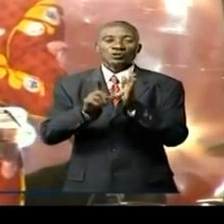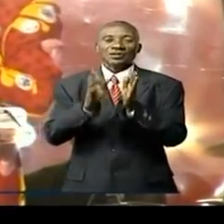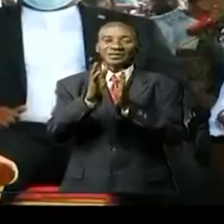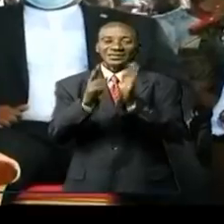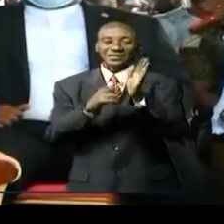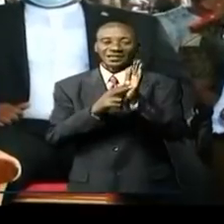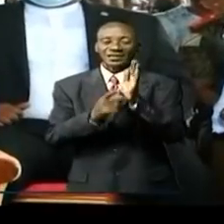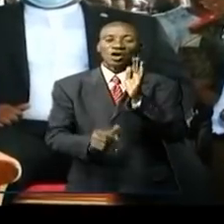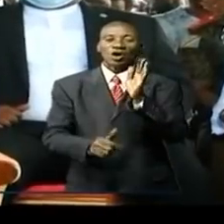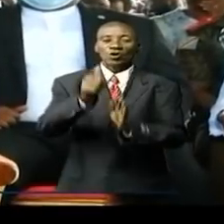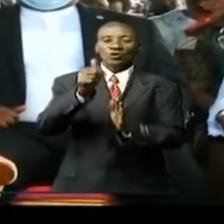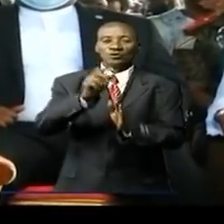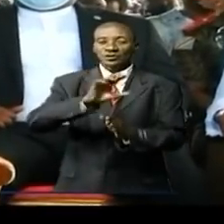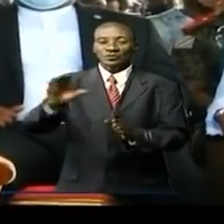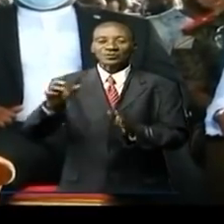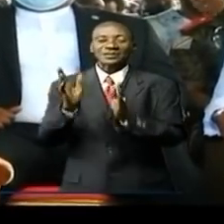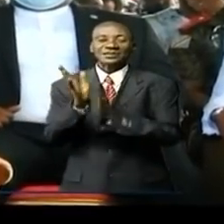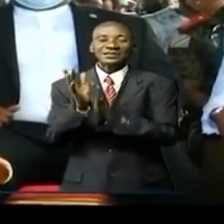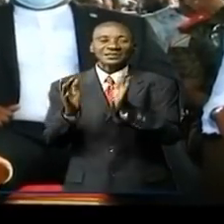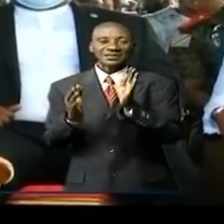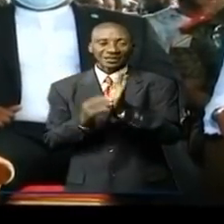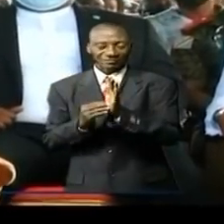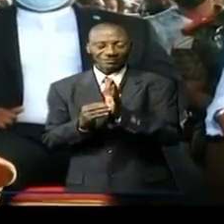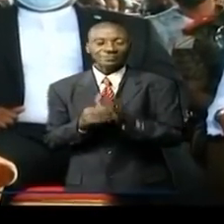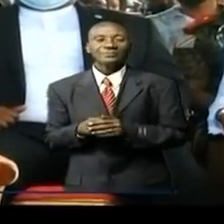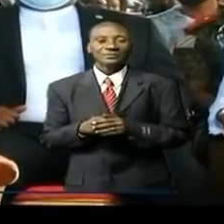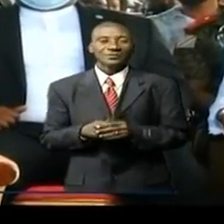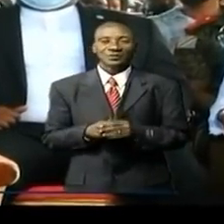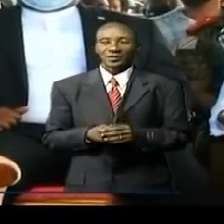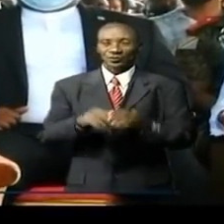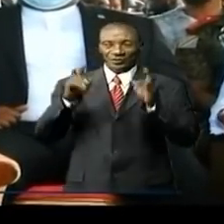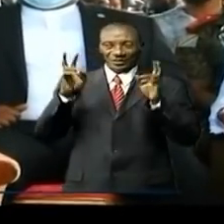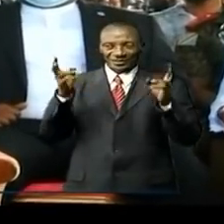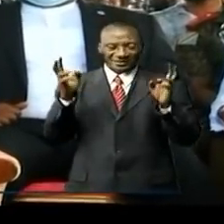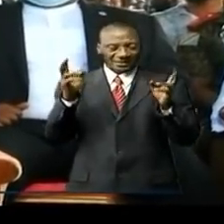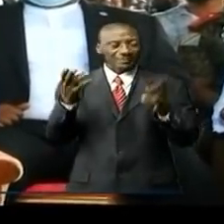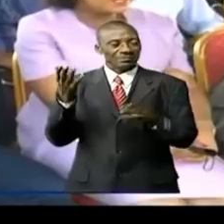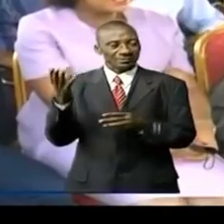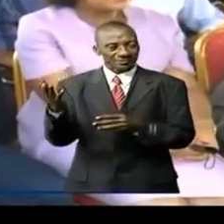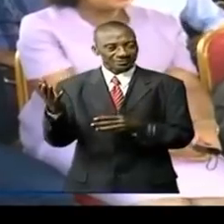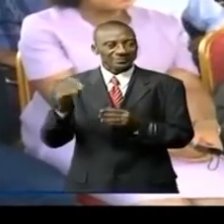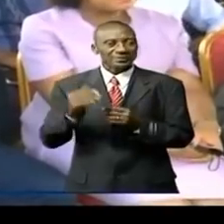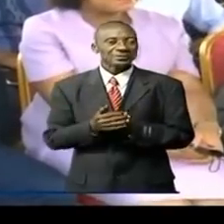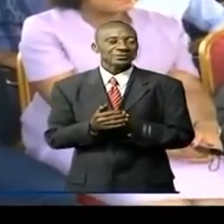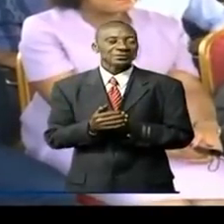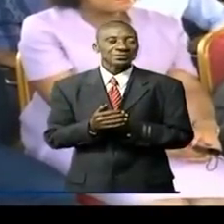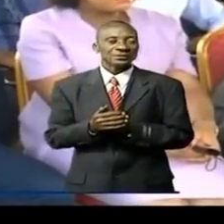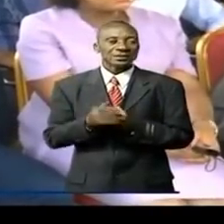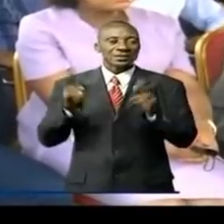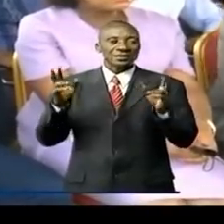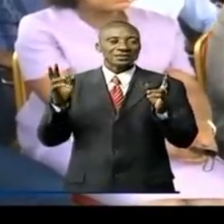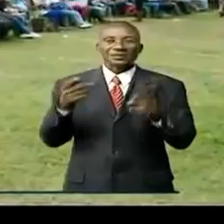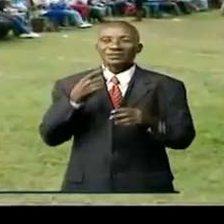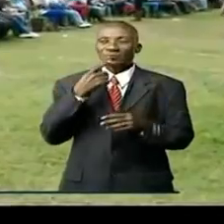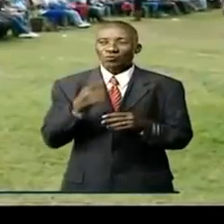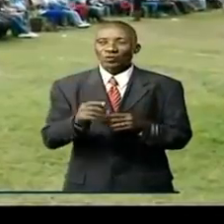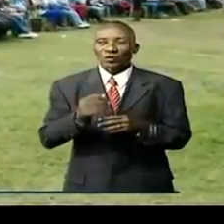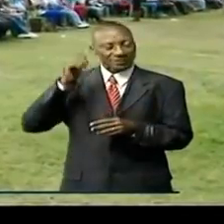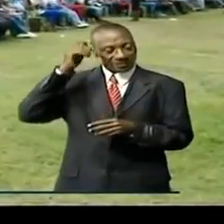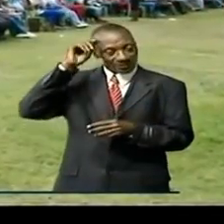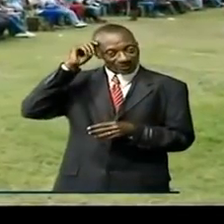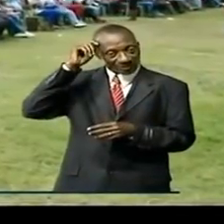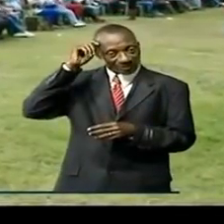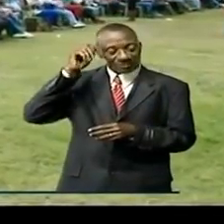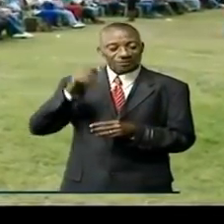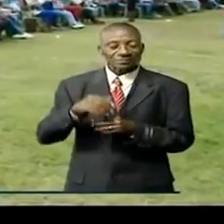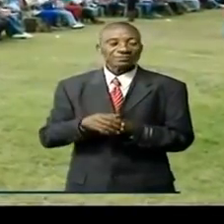19. Revenir sur ses pas est le thème décortiqué. Pour le prédicateur, il s'agit d'un appel et un rappel pour le haut fait